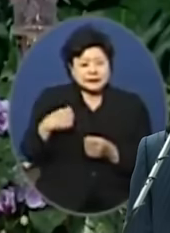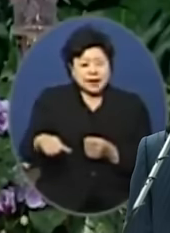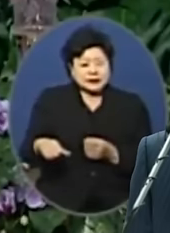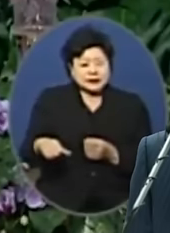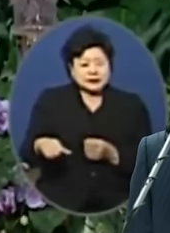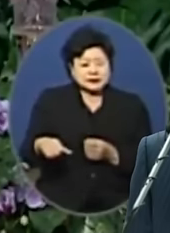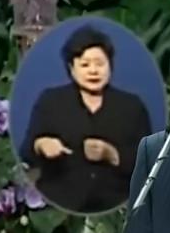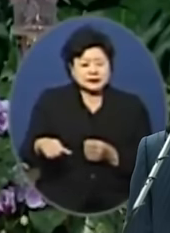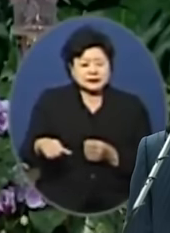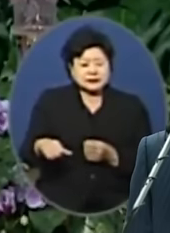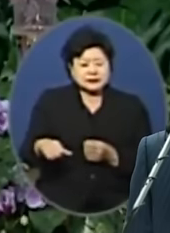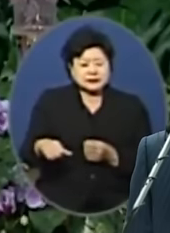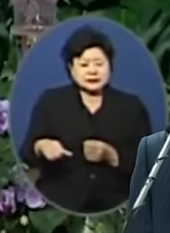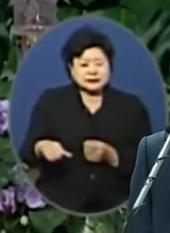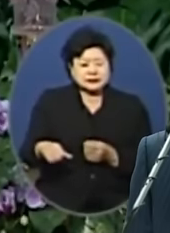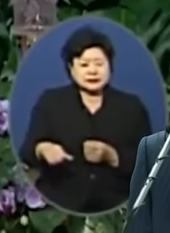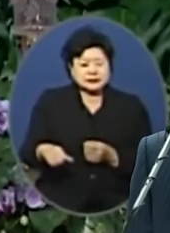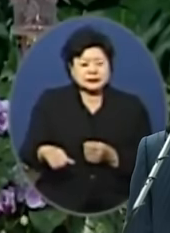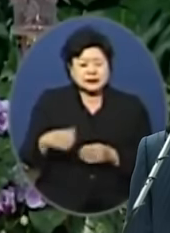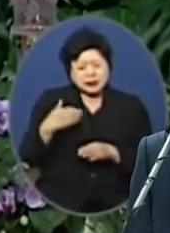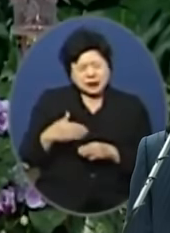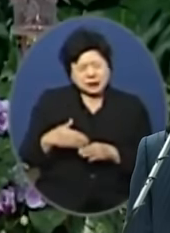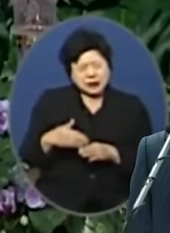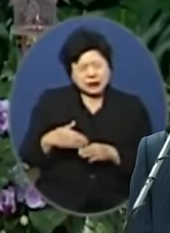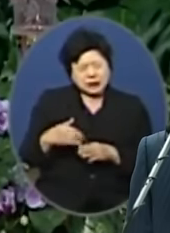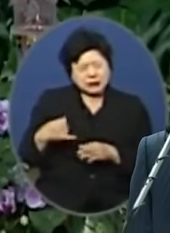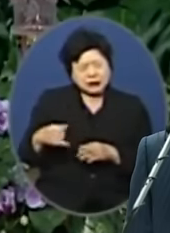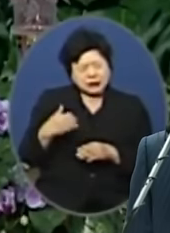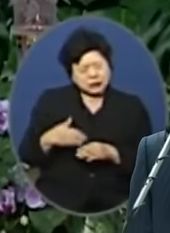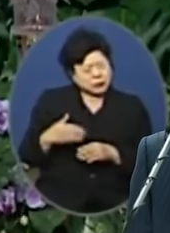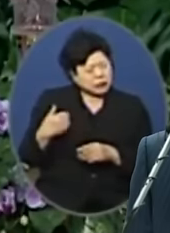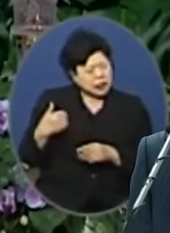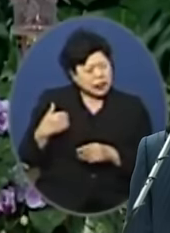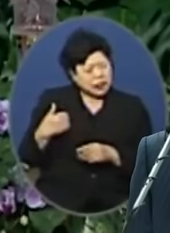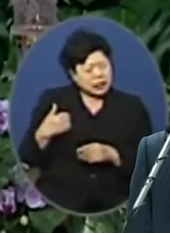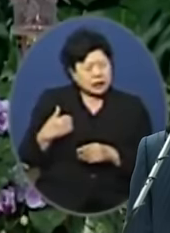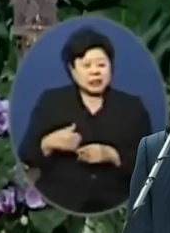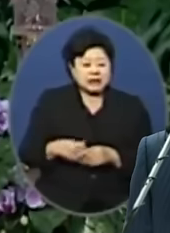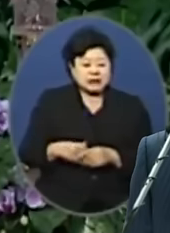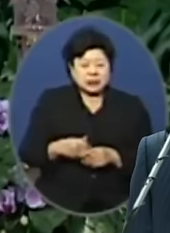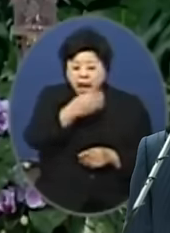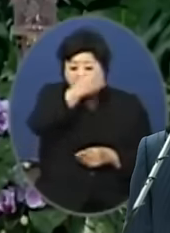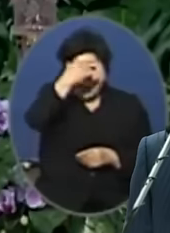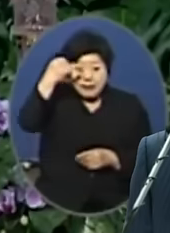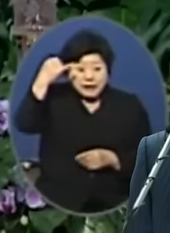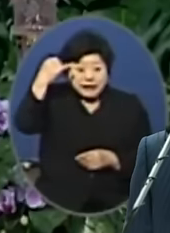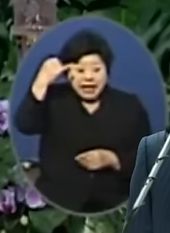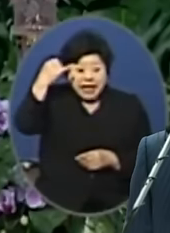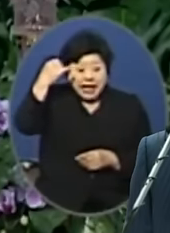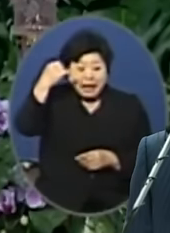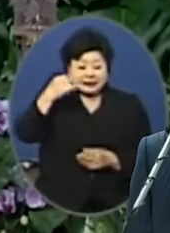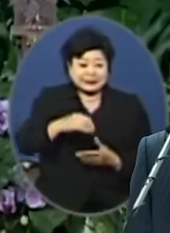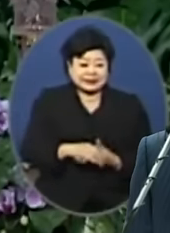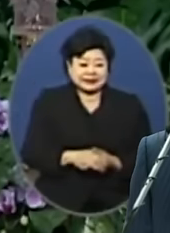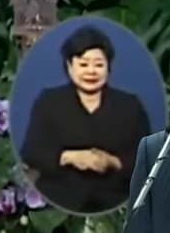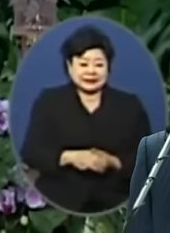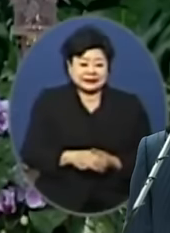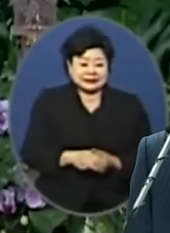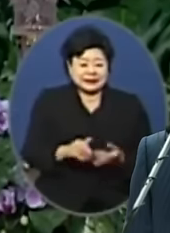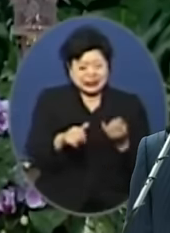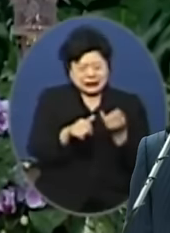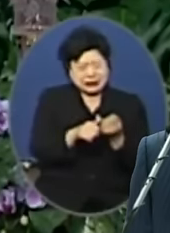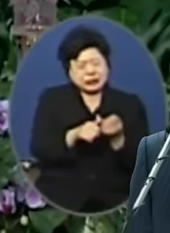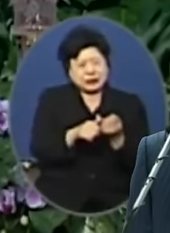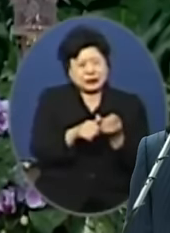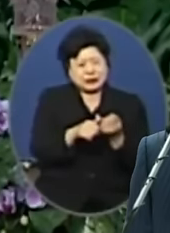아들이 논팽이였는지 딸이 논팽이였는지 몰라도 자고는 아들이나 딸이 결혼하지